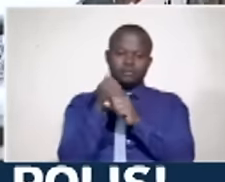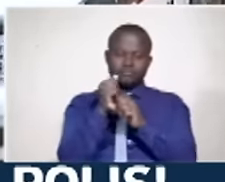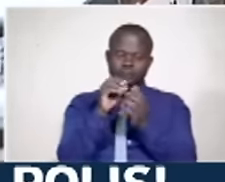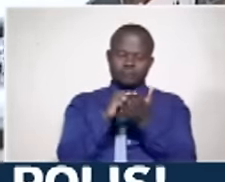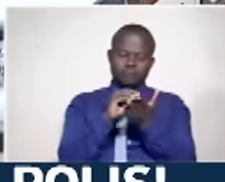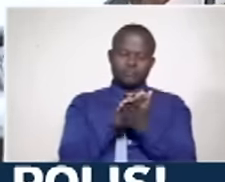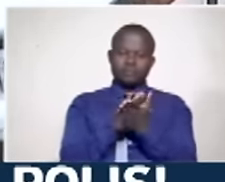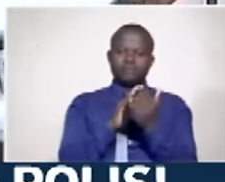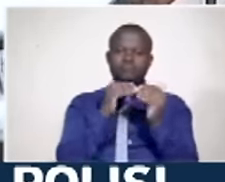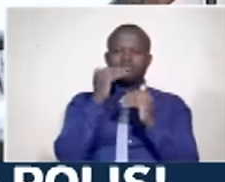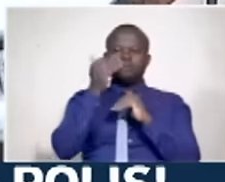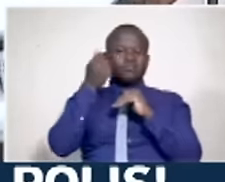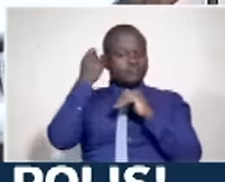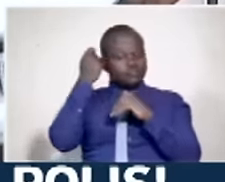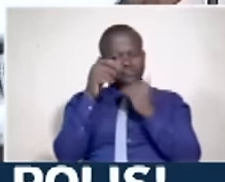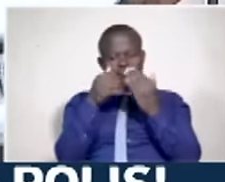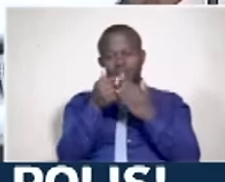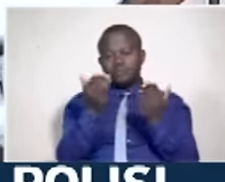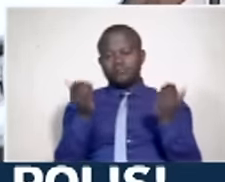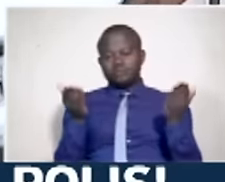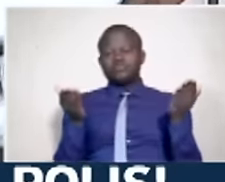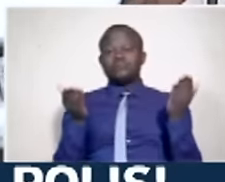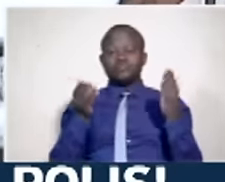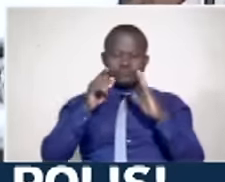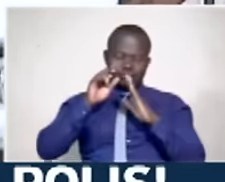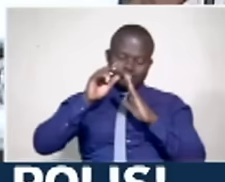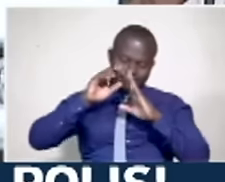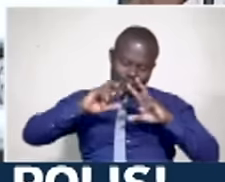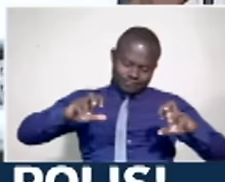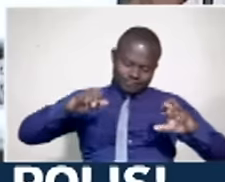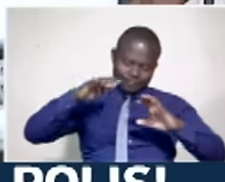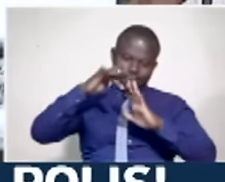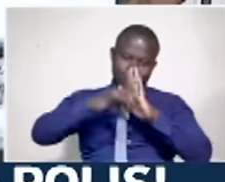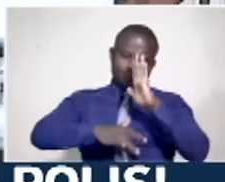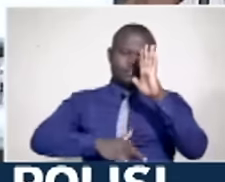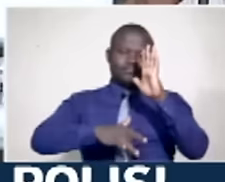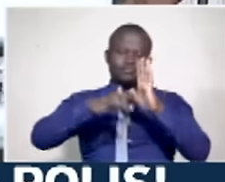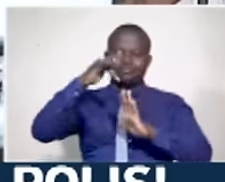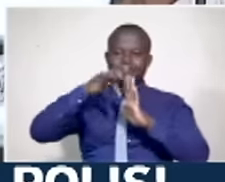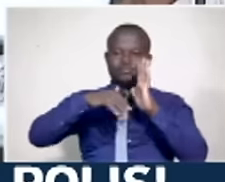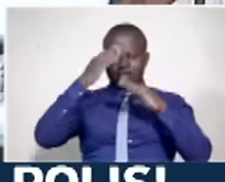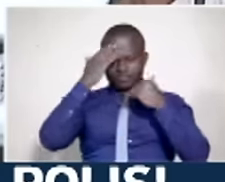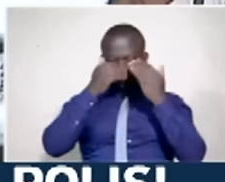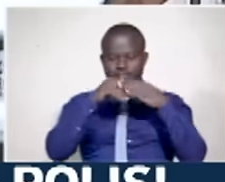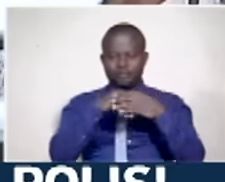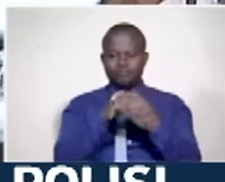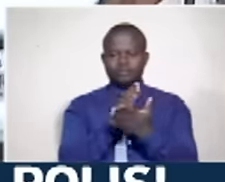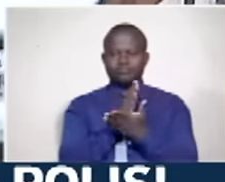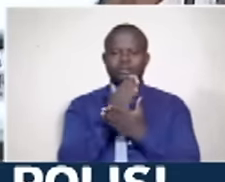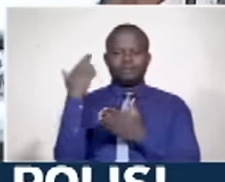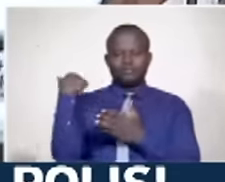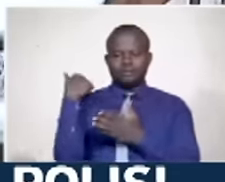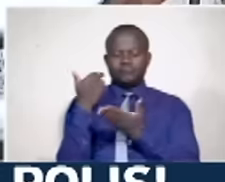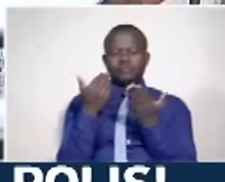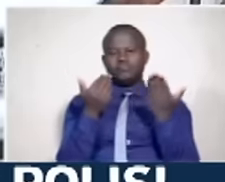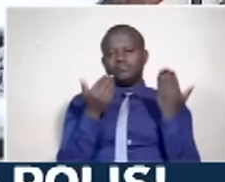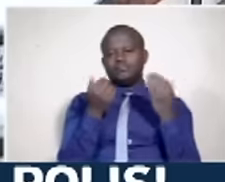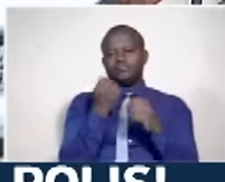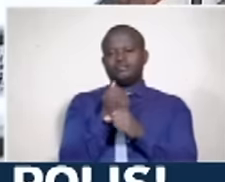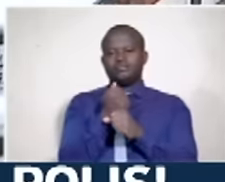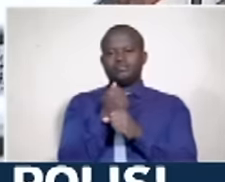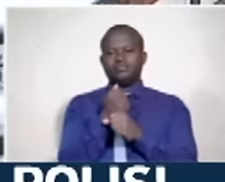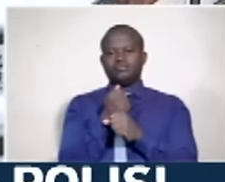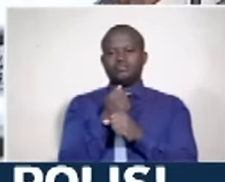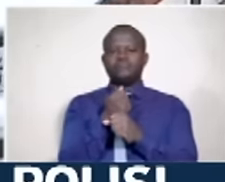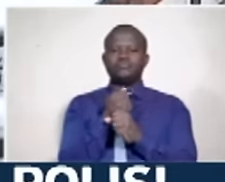ama dossier birumvikana ko hari iperereza ryimbitse ryimbitse kugira ngo mbyukuri abashinzwe gukora ama dossier